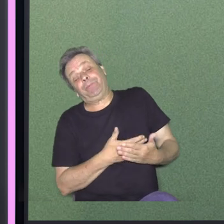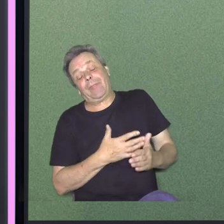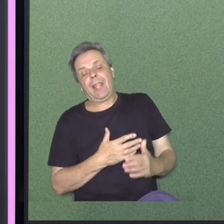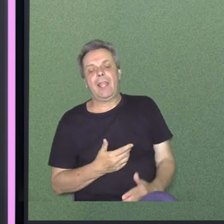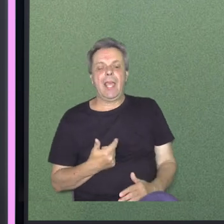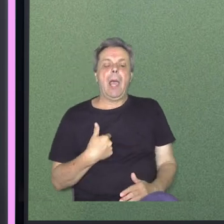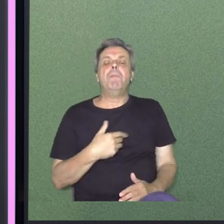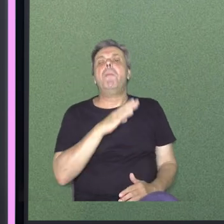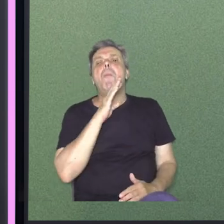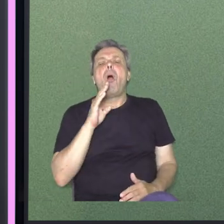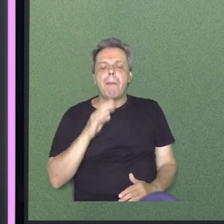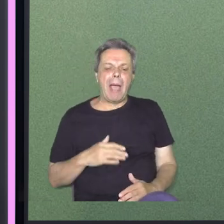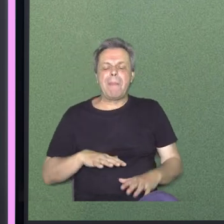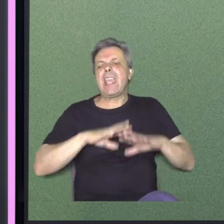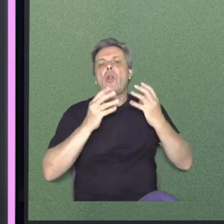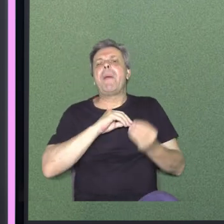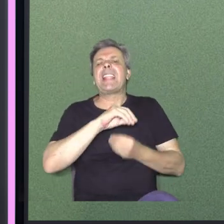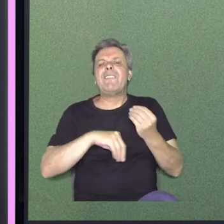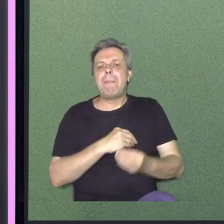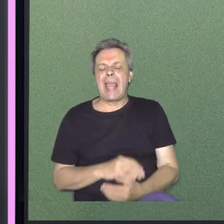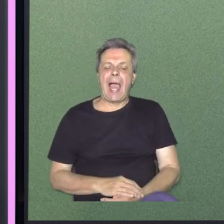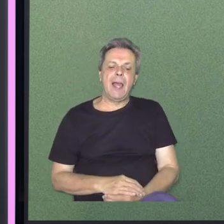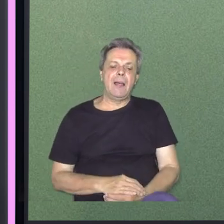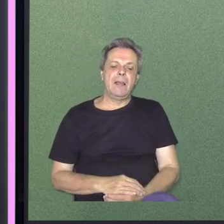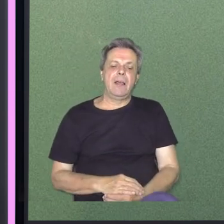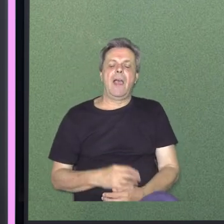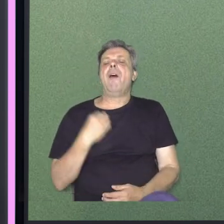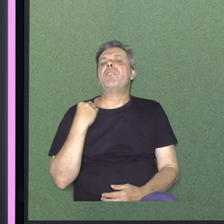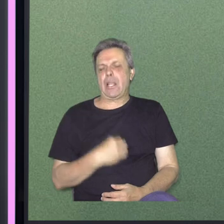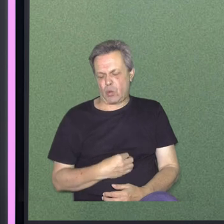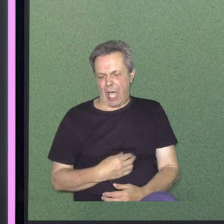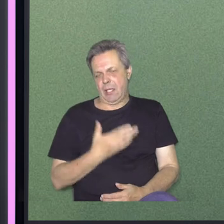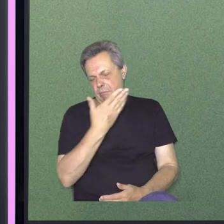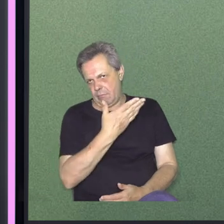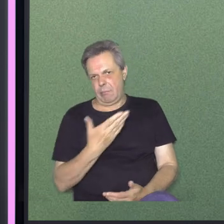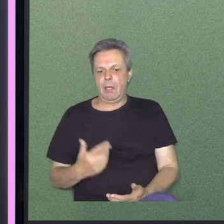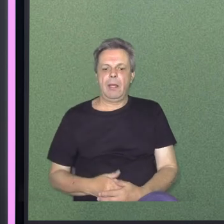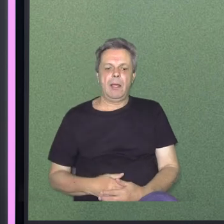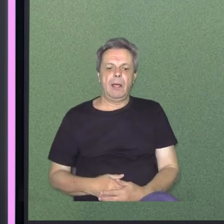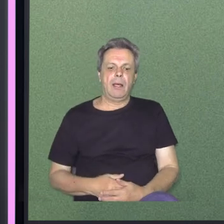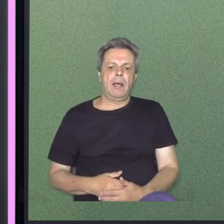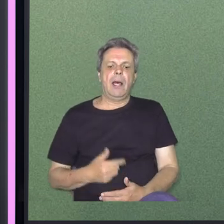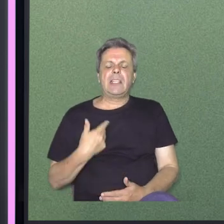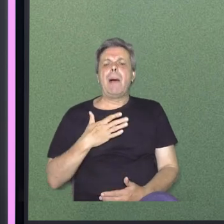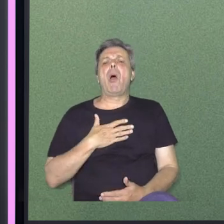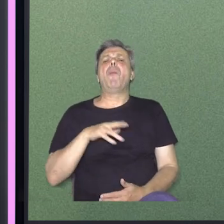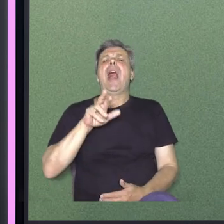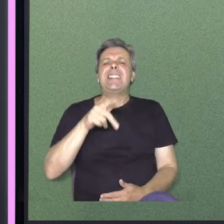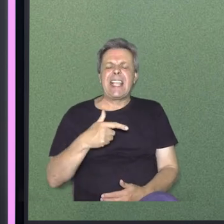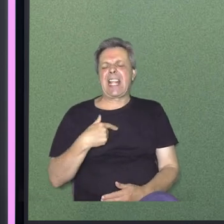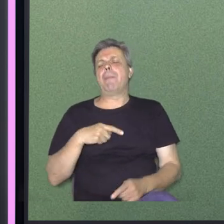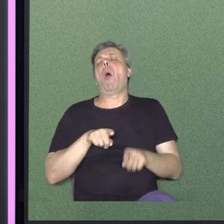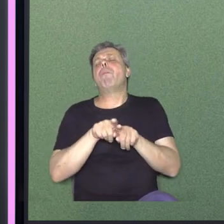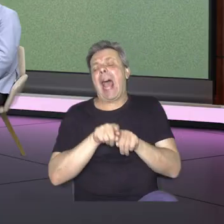jer po mojoj mami cijela familija praktično u Francuskoj. Uh-huh. I tamo mi je sestra